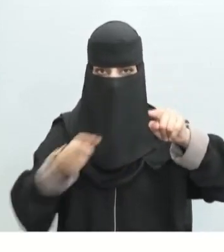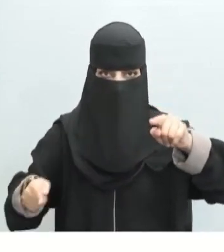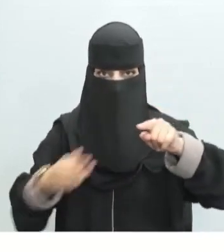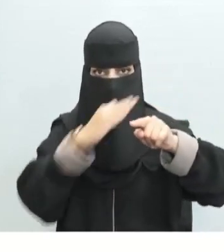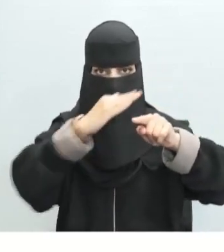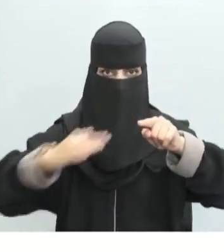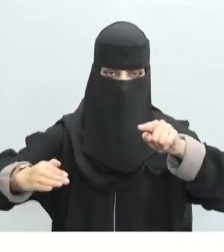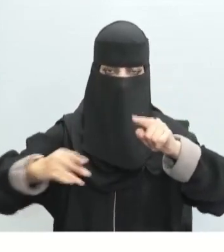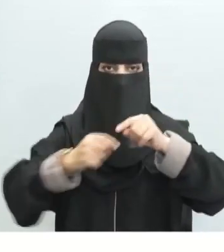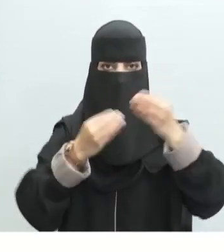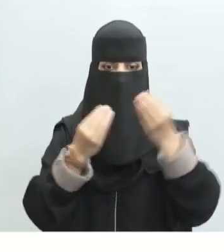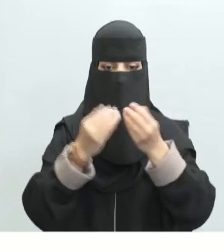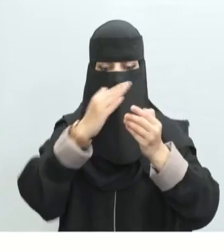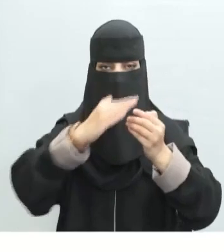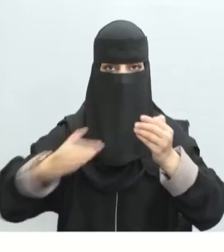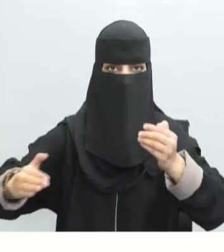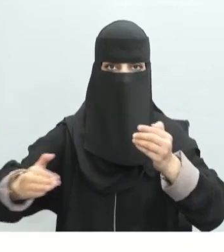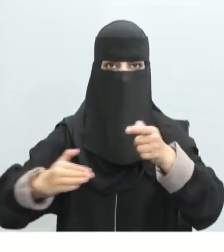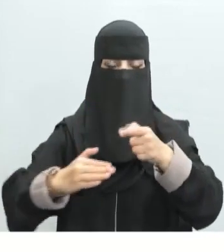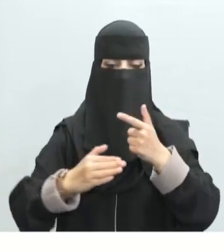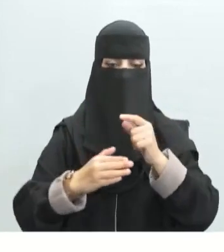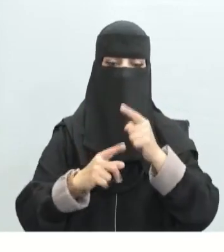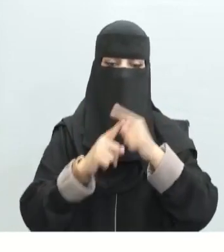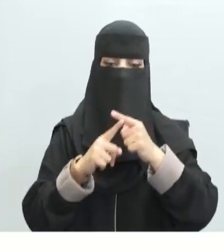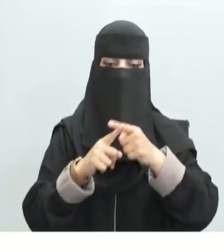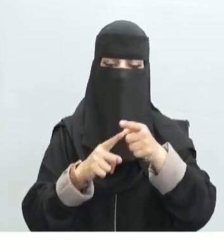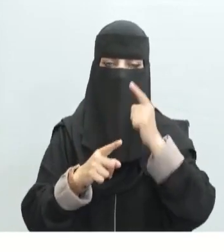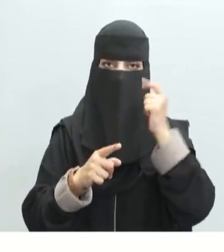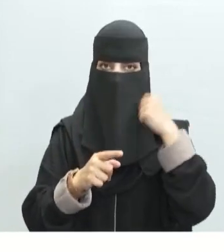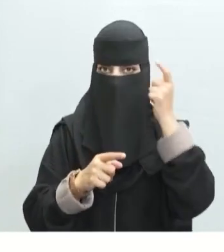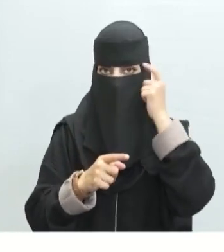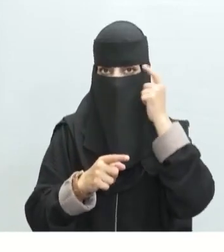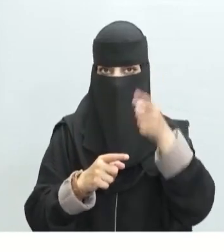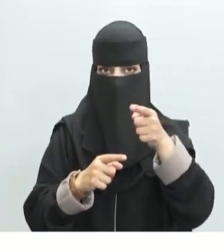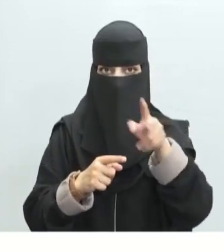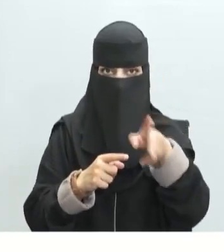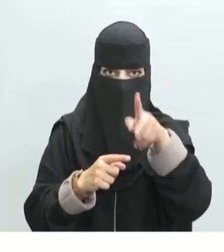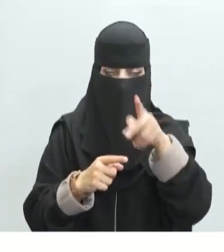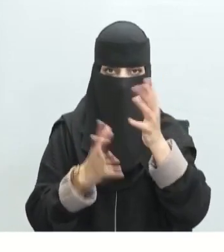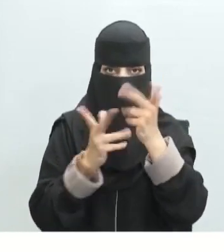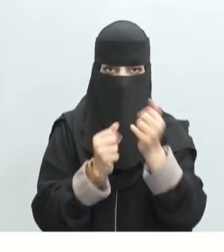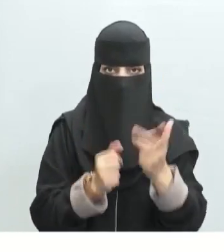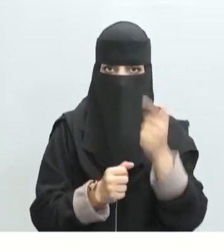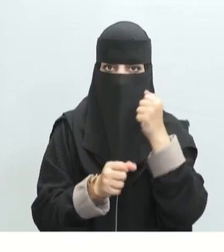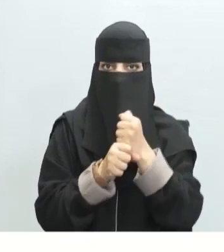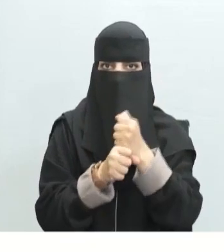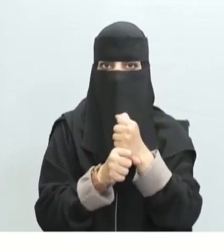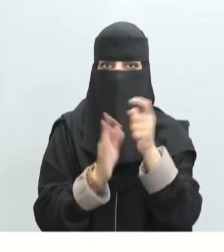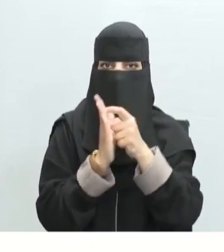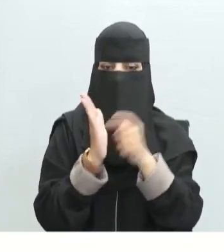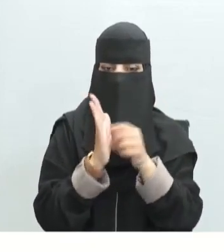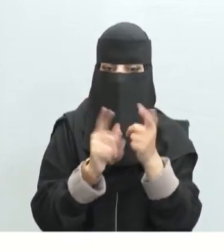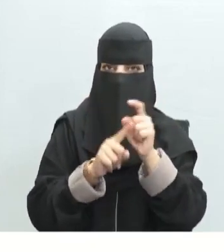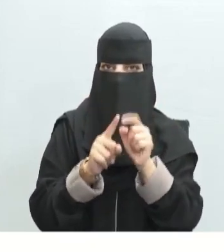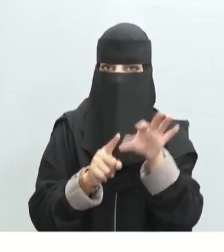التي يصنعها الحبل مع الخط الافقي اللي هو اكس واذا علمت هاتين القيمتين يمكنك استعمال نسبه